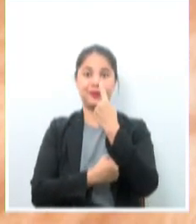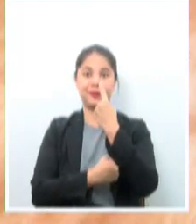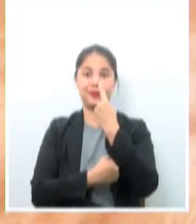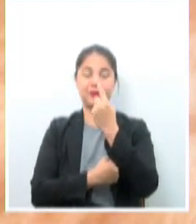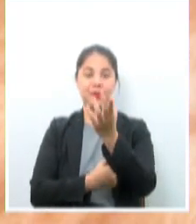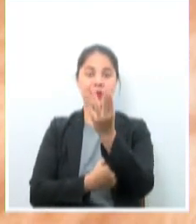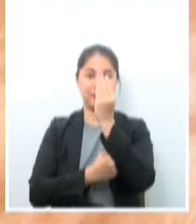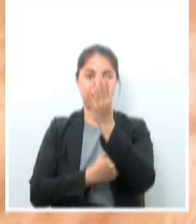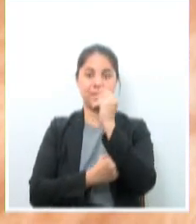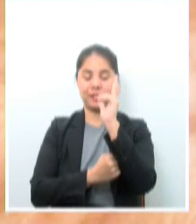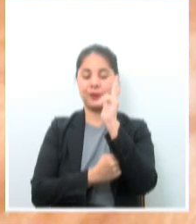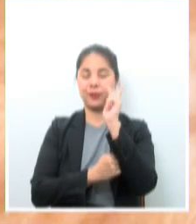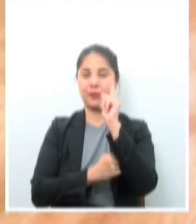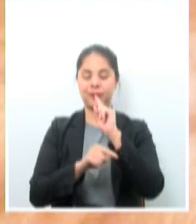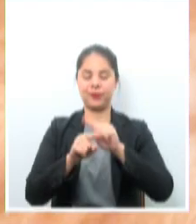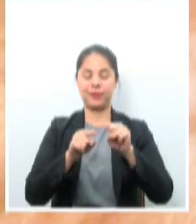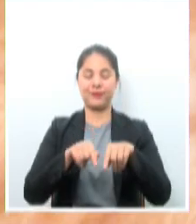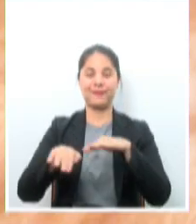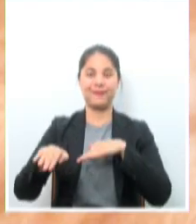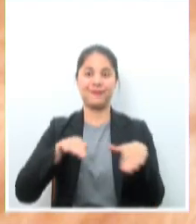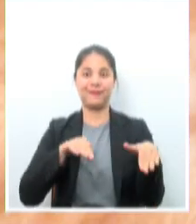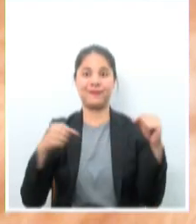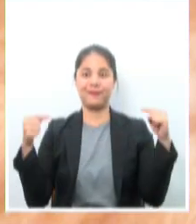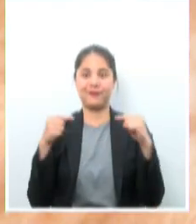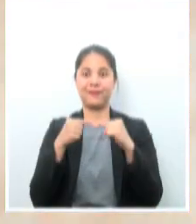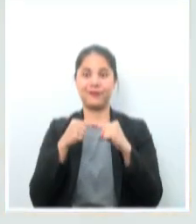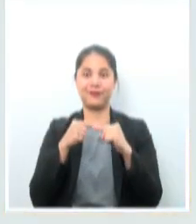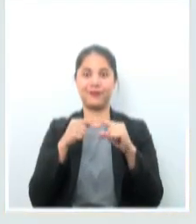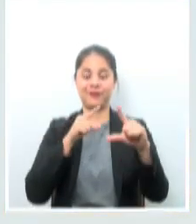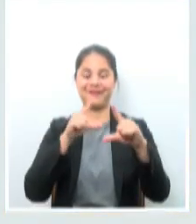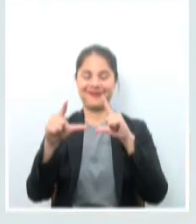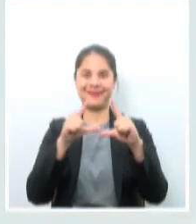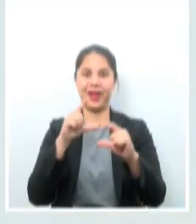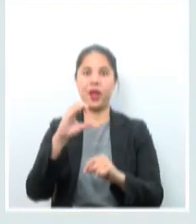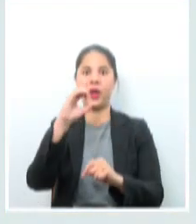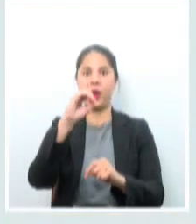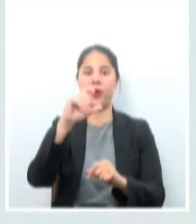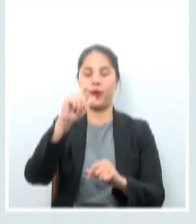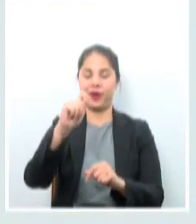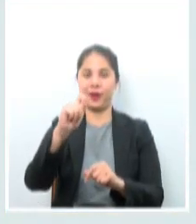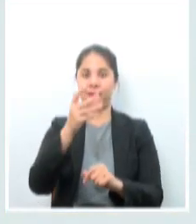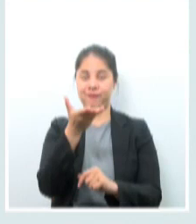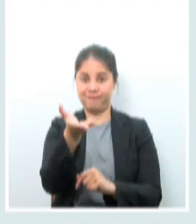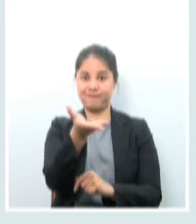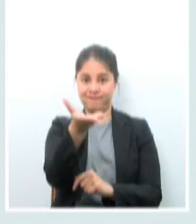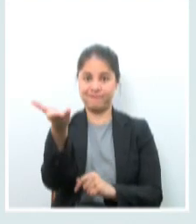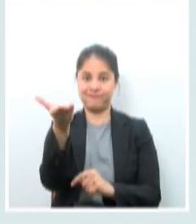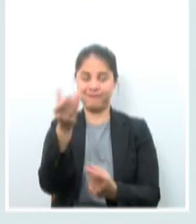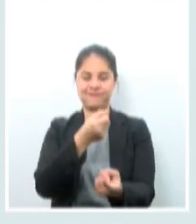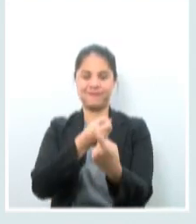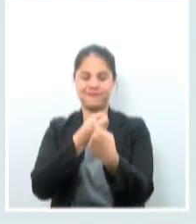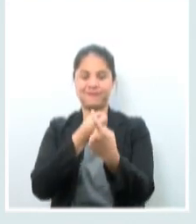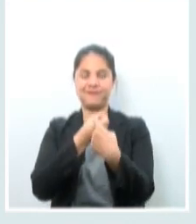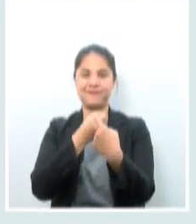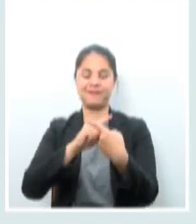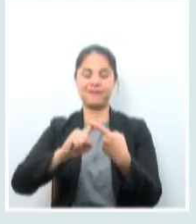ารับรู้รับทราบข่าวสารไปพร้อมๆกันค่ะกับ LINE OA นะคะเรามาสแกนเป็นเพื่อนกันตอนนี้หยิบโทรศัพท์ขึ้นมาเลยค่ะแล้วก็สแกน